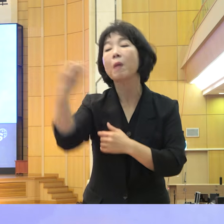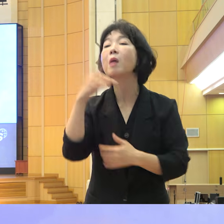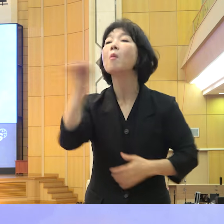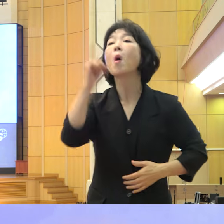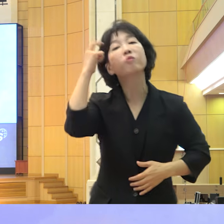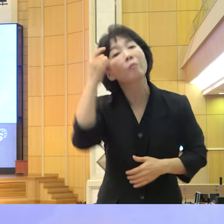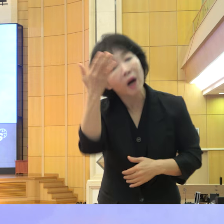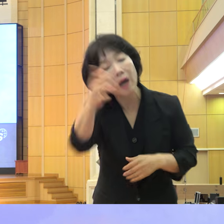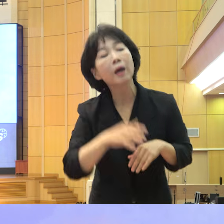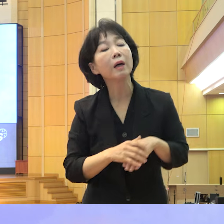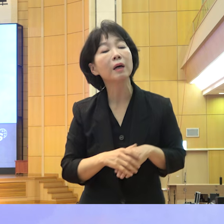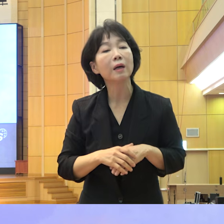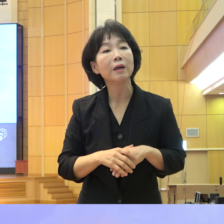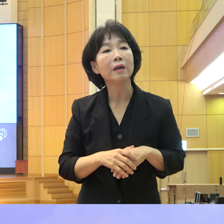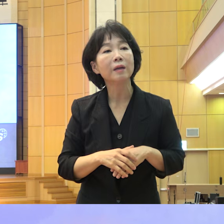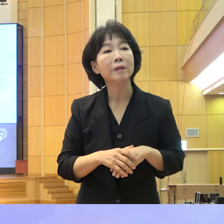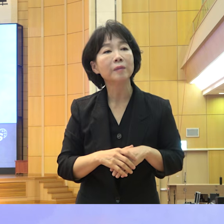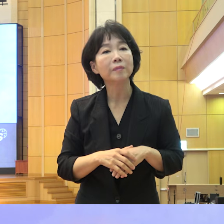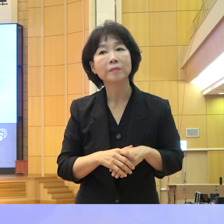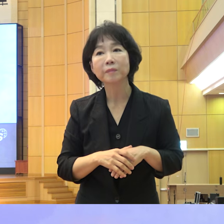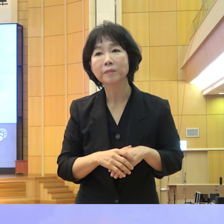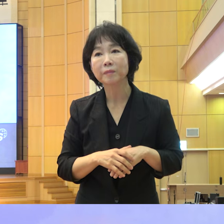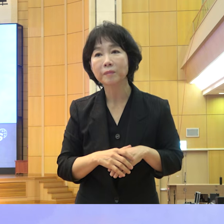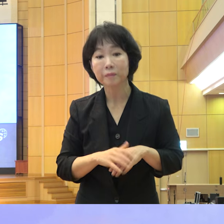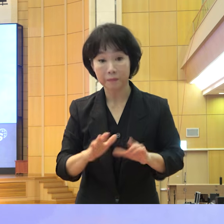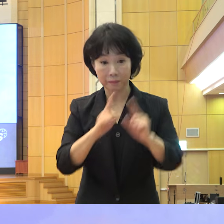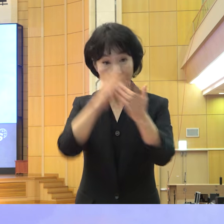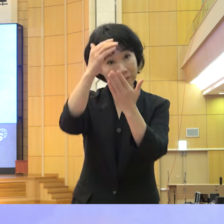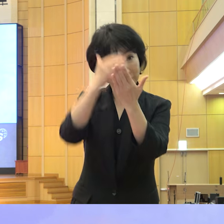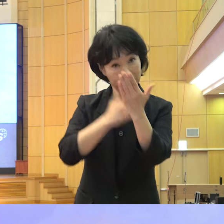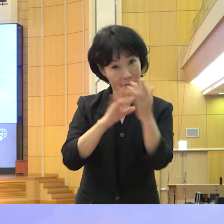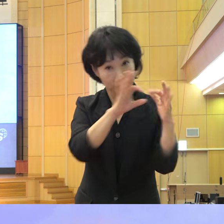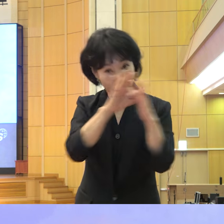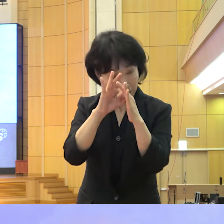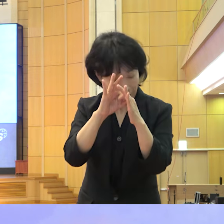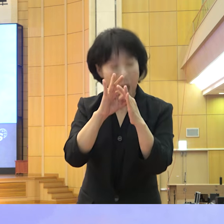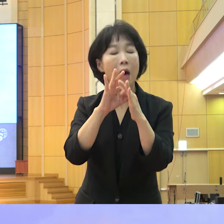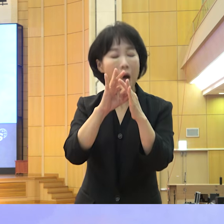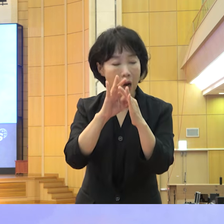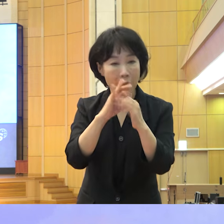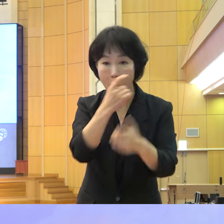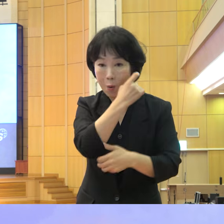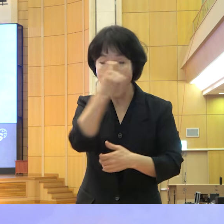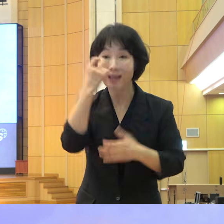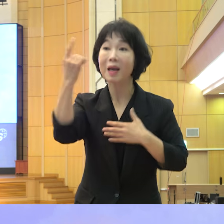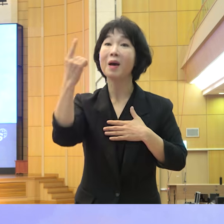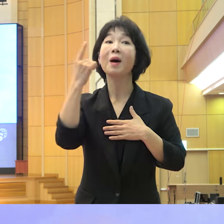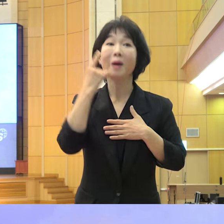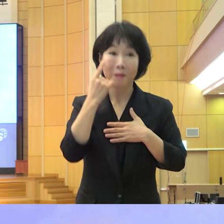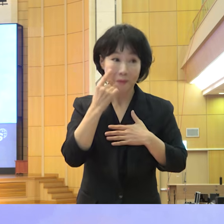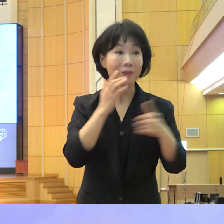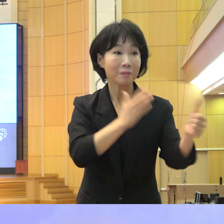의미를 우리에게 주고 있는지 오늘 말씀을 찾아보면서